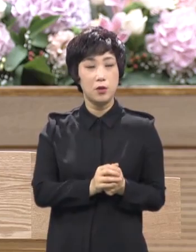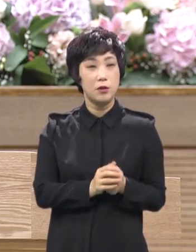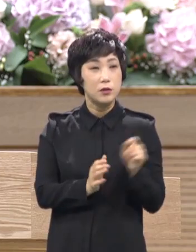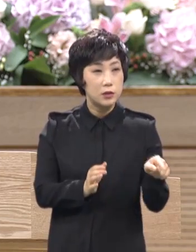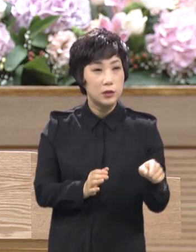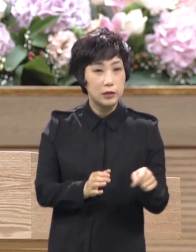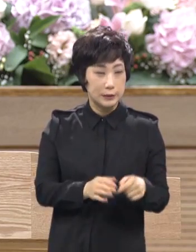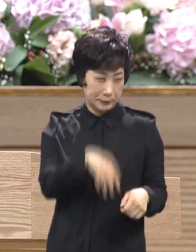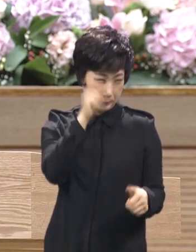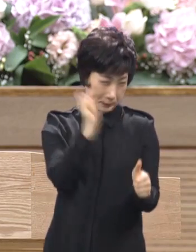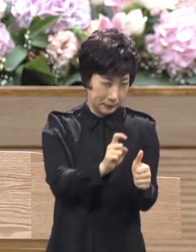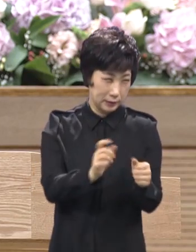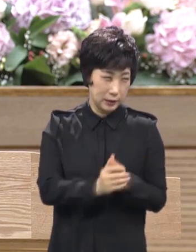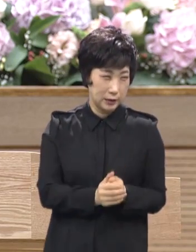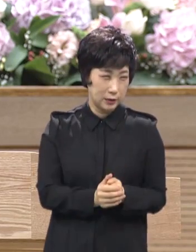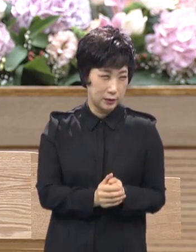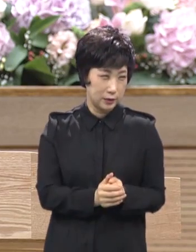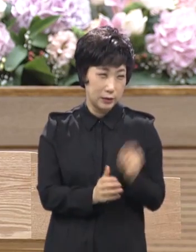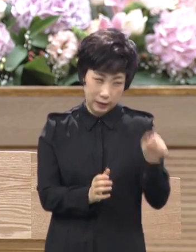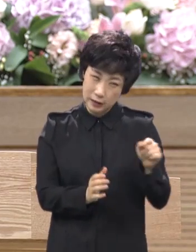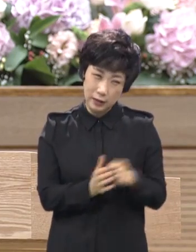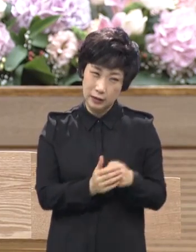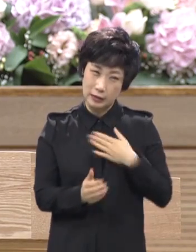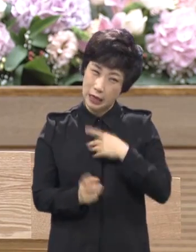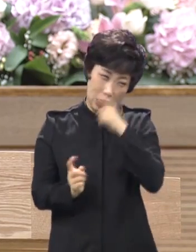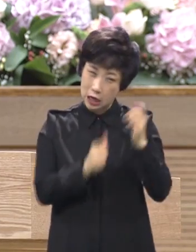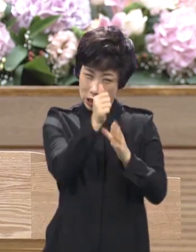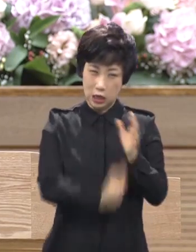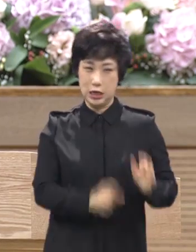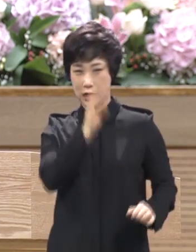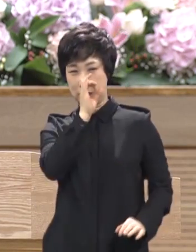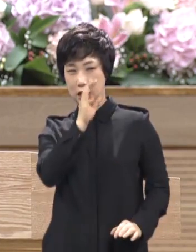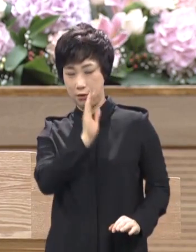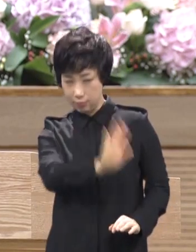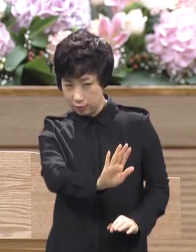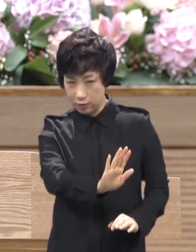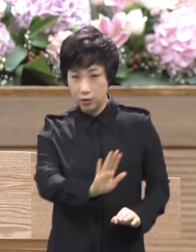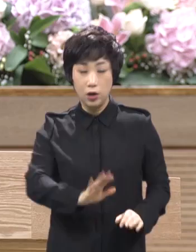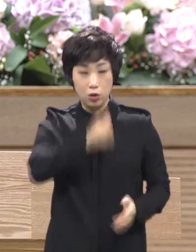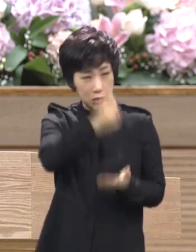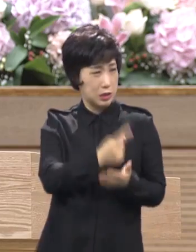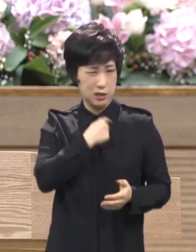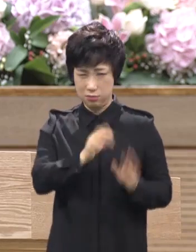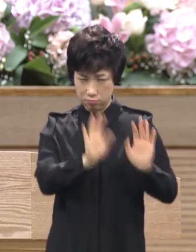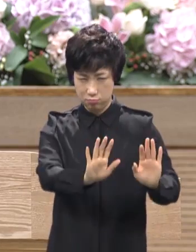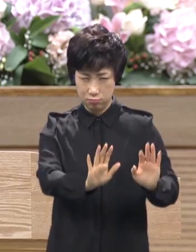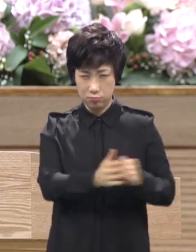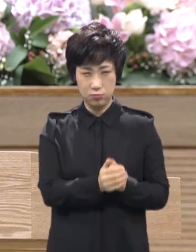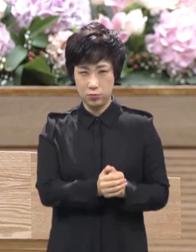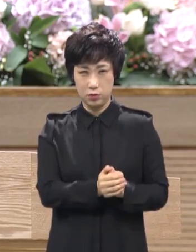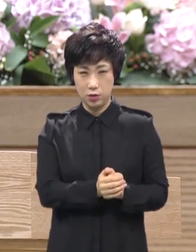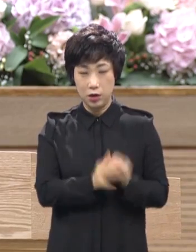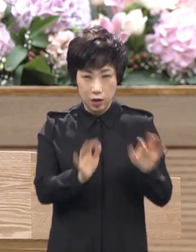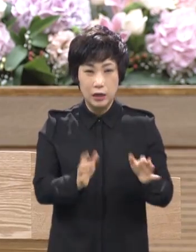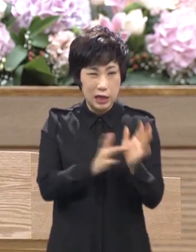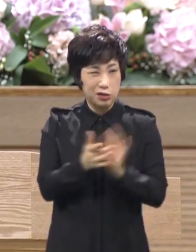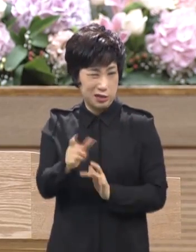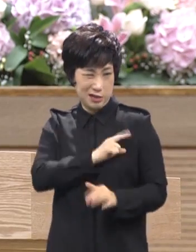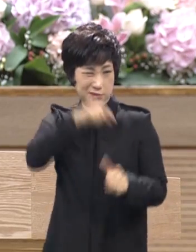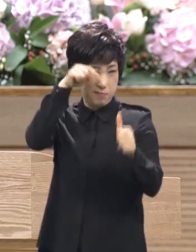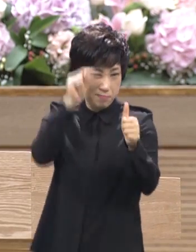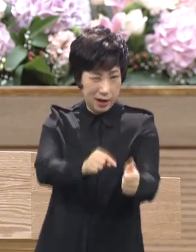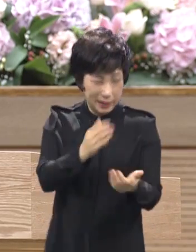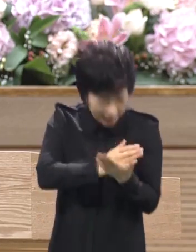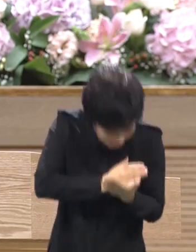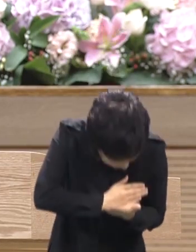너는 들켰어. 너 나 못 죽여. 죄 못 지켜. 예수 이름으로